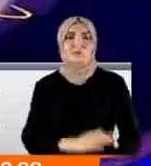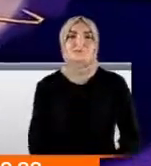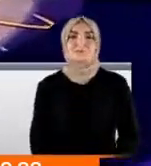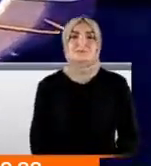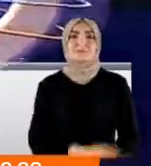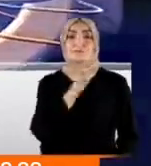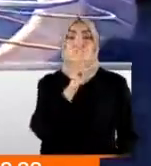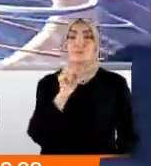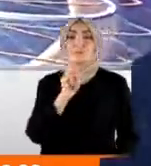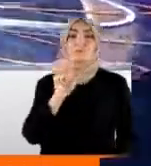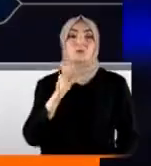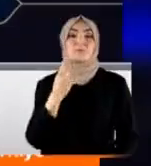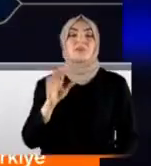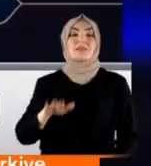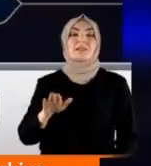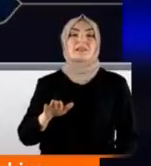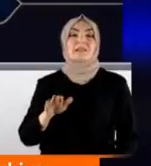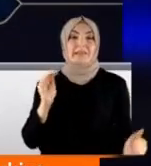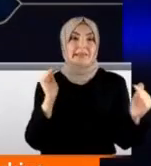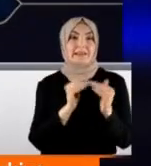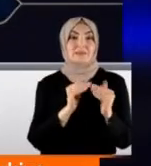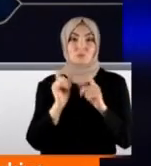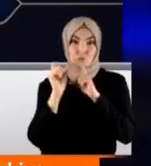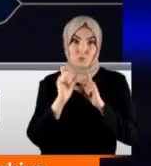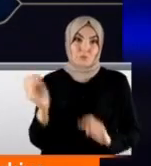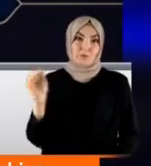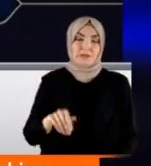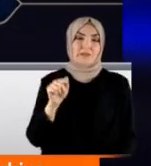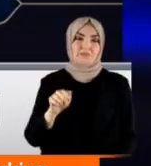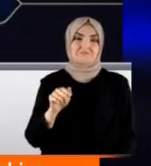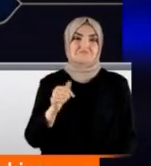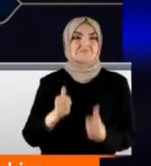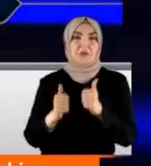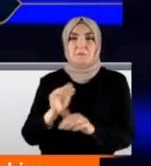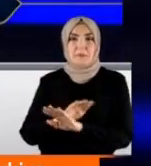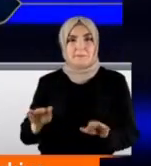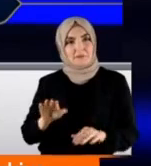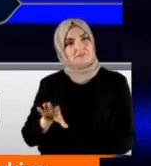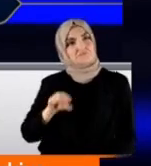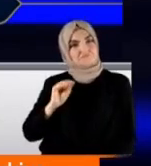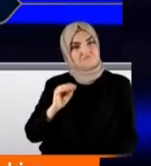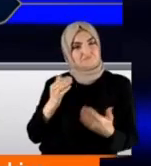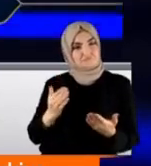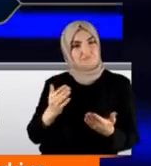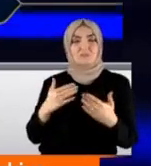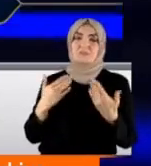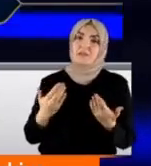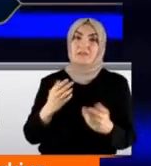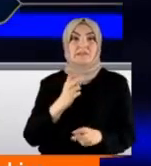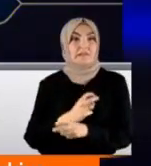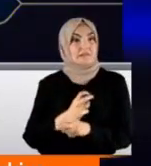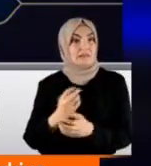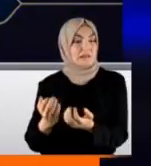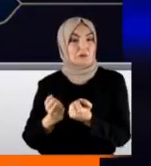125 bin lira değerindeki o soru geldi. Ya yarışmadan çekilecekti ya da risk alacaktı. Ben çekileceğim galiba. Buket,